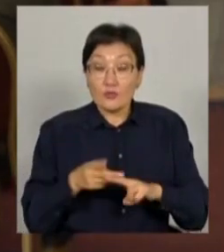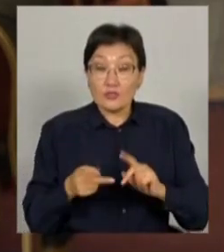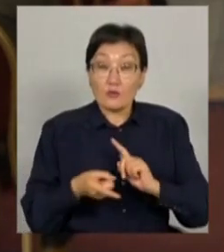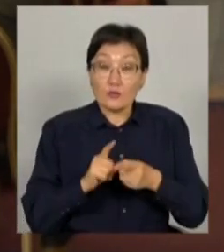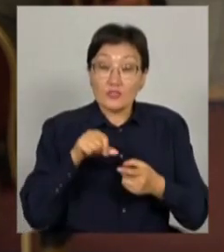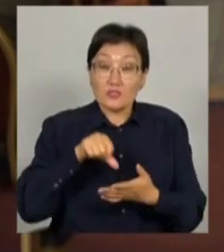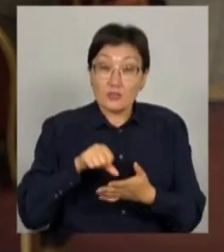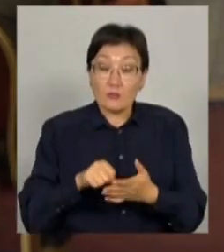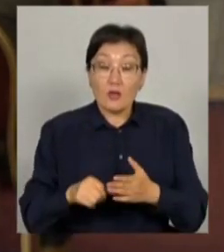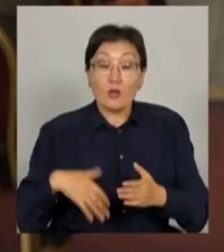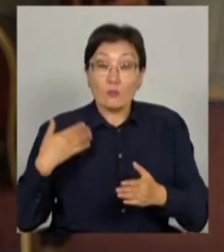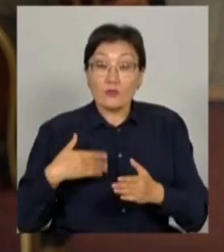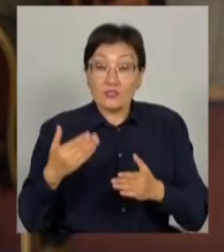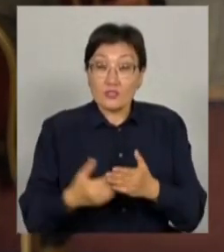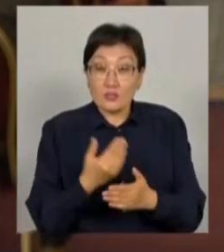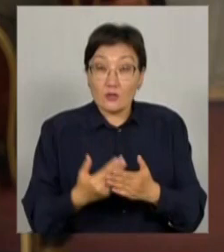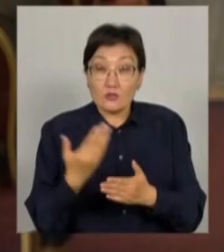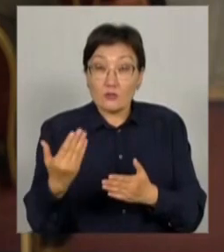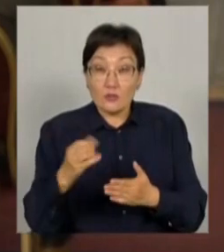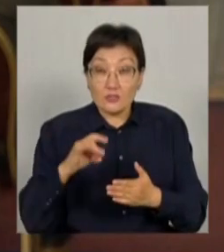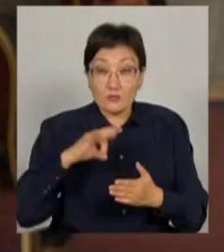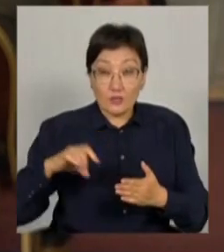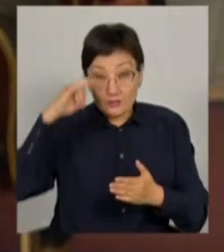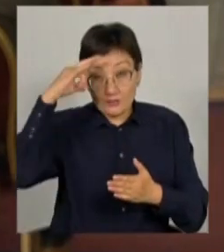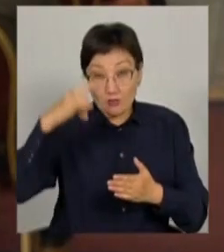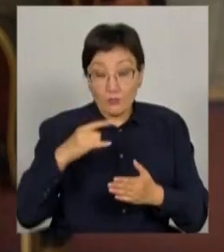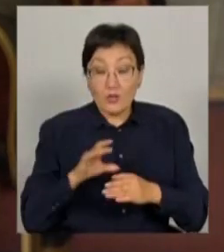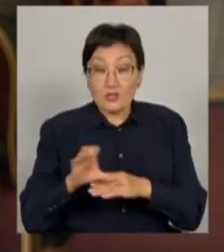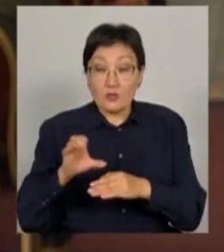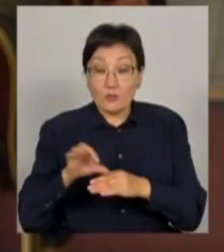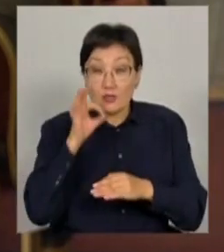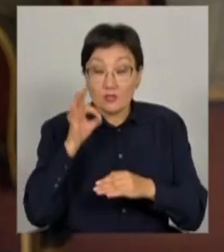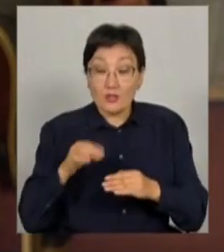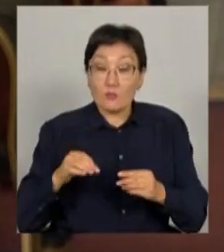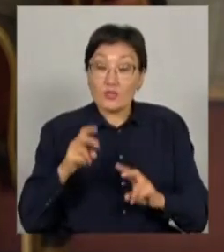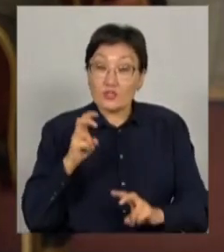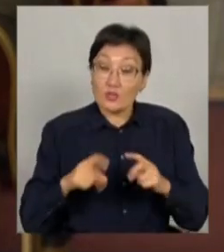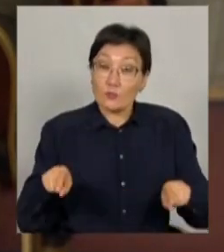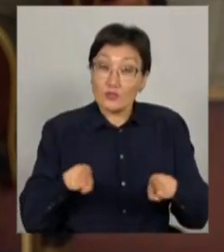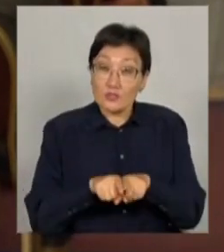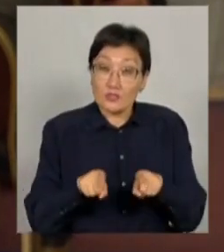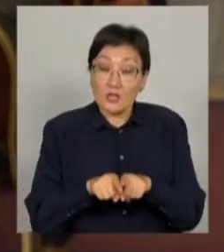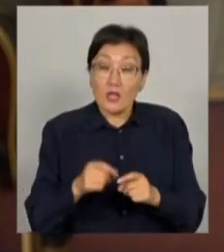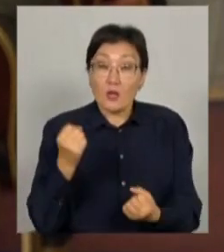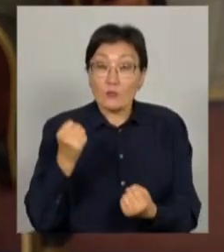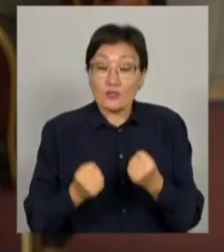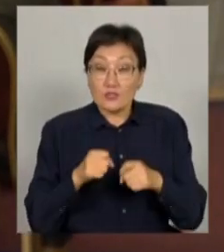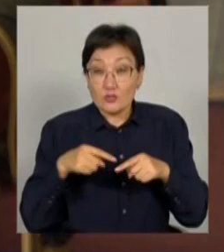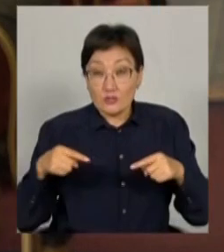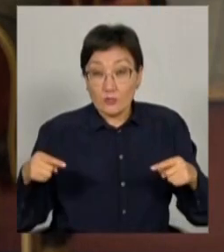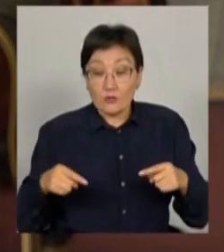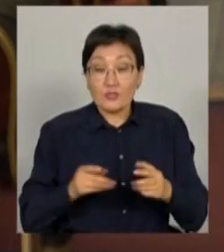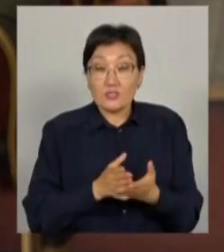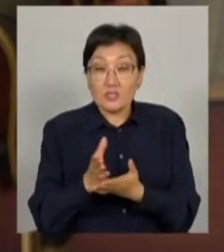участвуют полезные ископаемые со стороны Республики Казахстан, а также продукция германских предприятий, такие как автотранспорт для различных